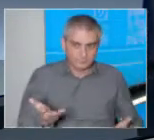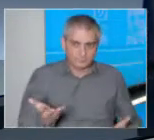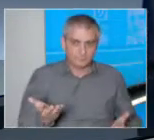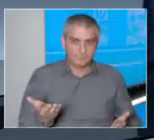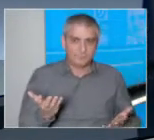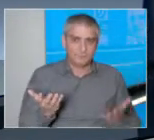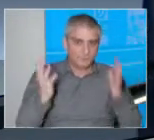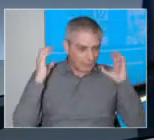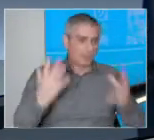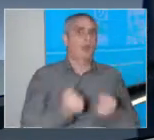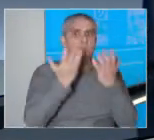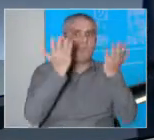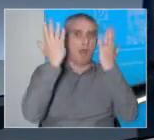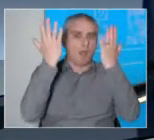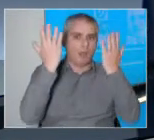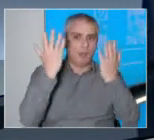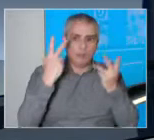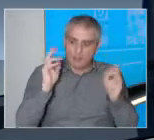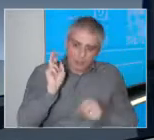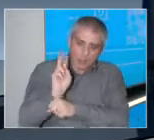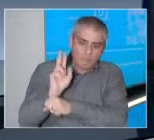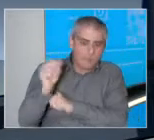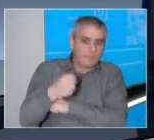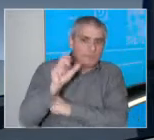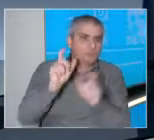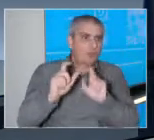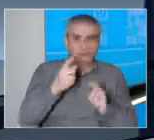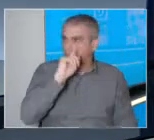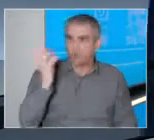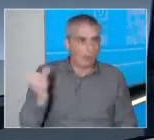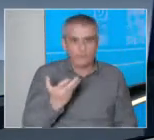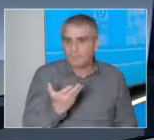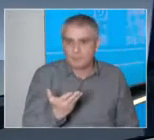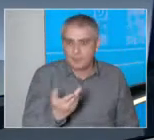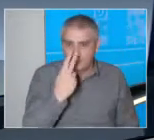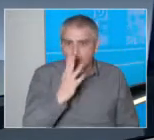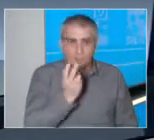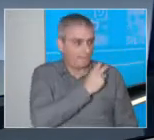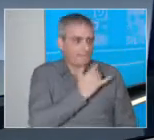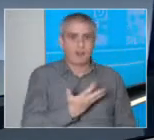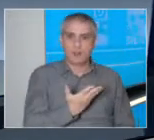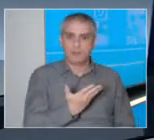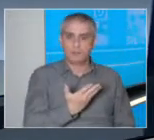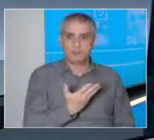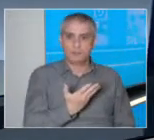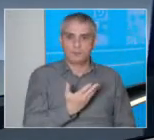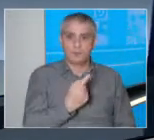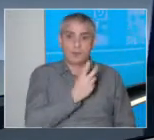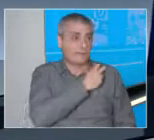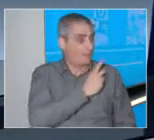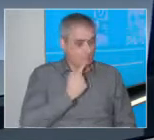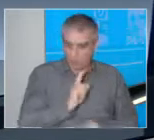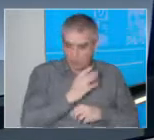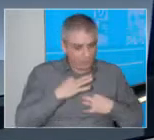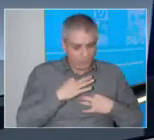את עצמו, שהוא קפץ על הרימון? מה הוא הולך לחפות על מחדלים של אנשים שהוא לא מינה? הנה, תראה את המפכ"ל היום. קורא, המפכ"ל אומר, זה לא